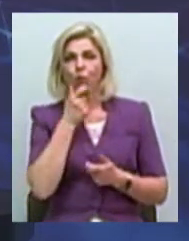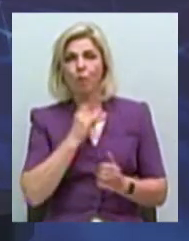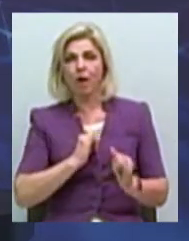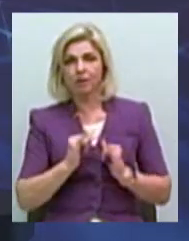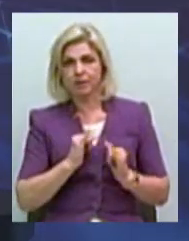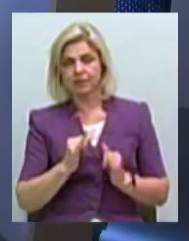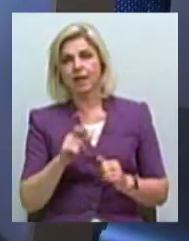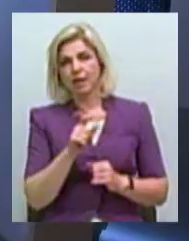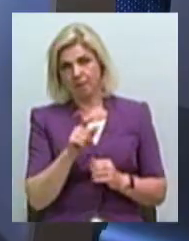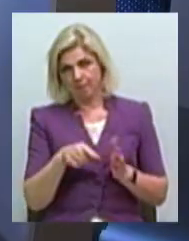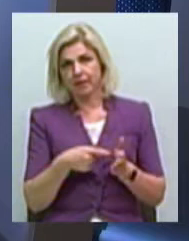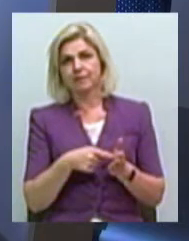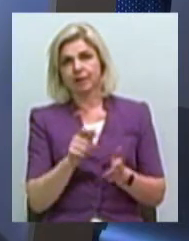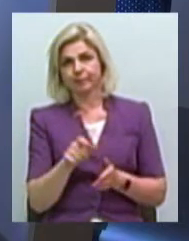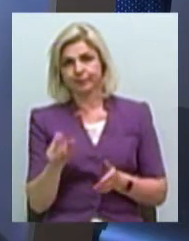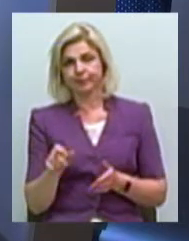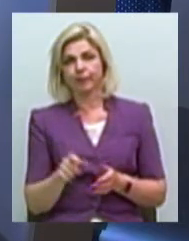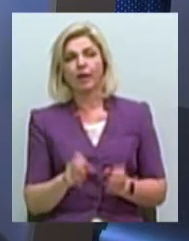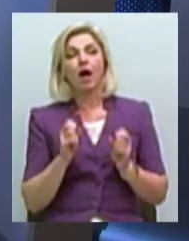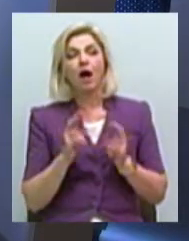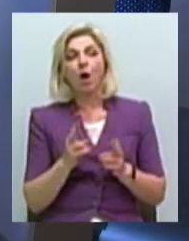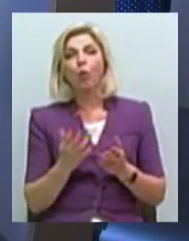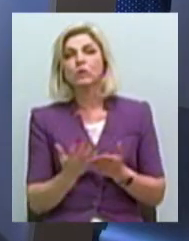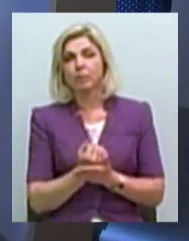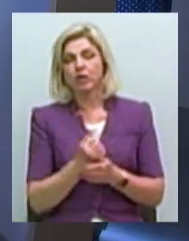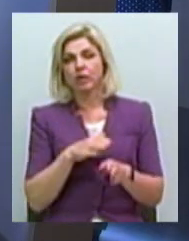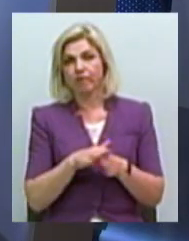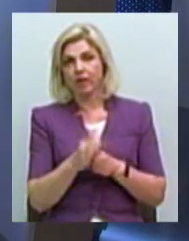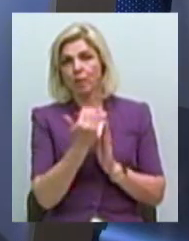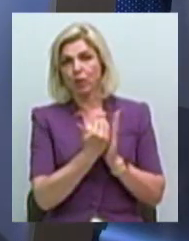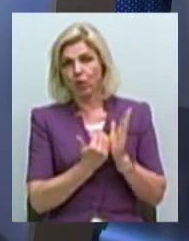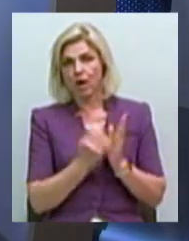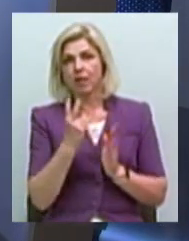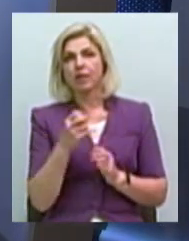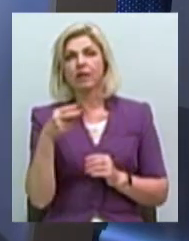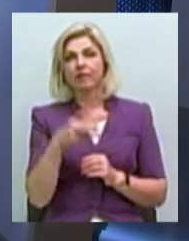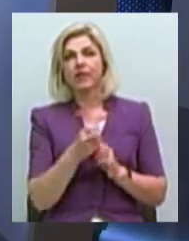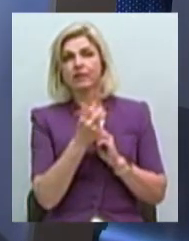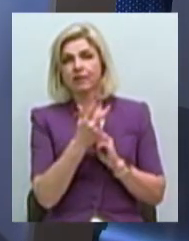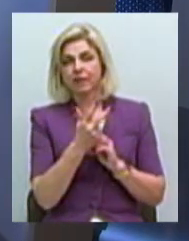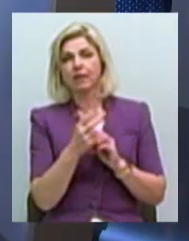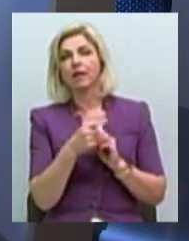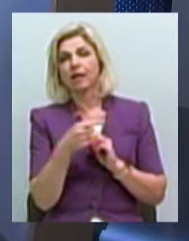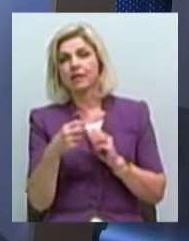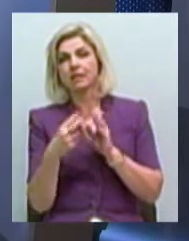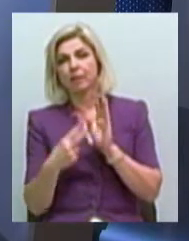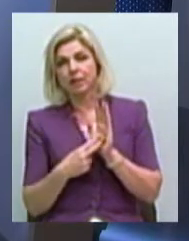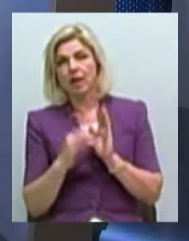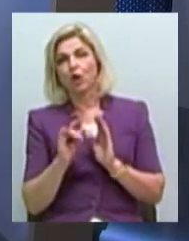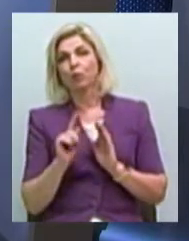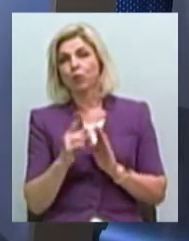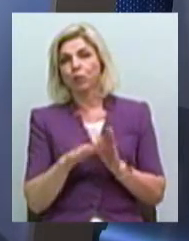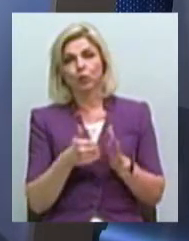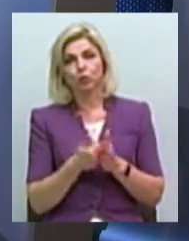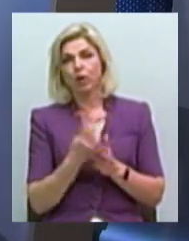міста. Олена, будь ласка, наскільки успішна була реалізована програма на 2013-2017 роки і чому і досі